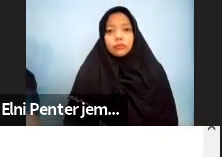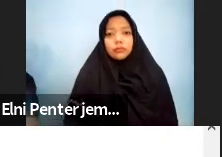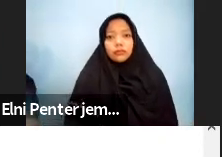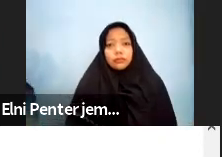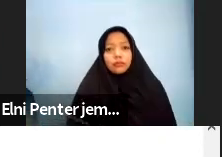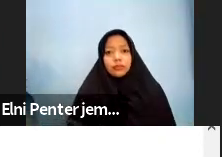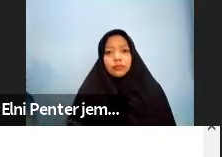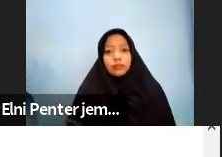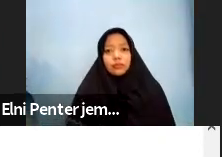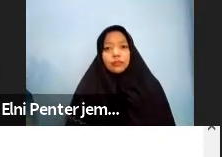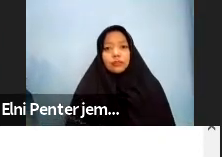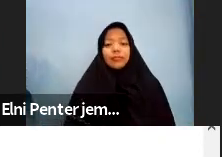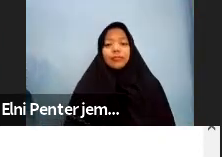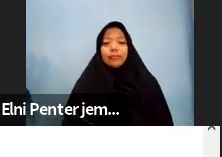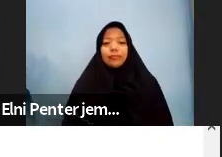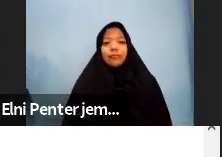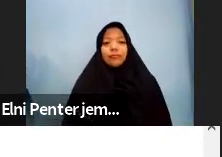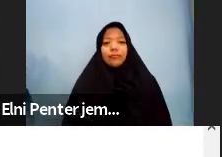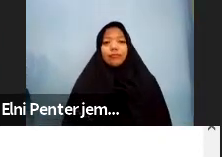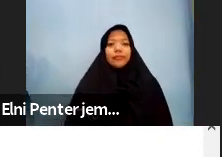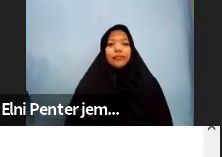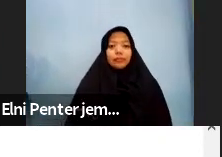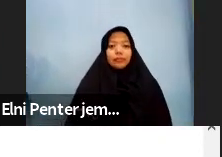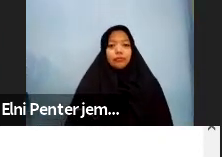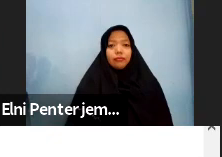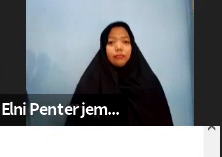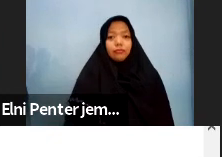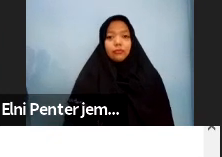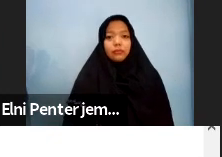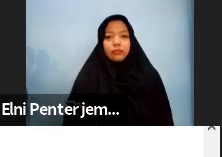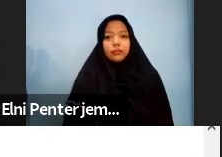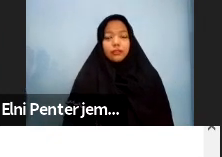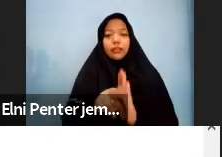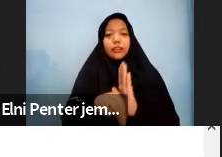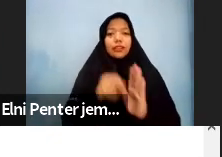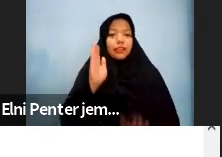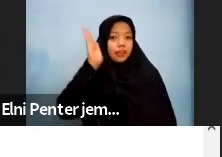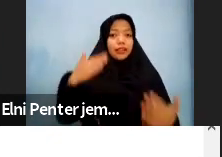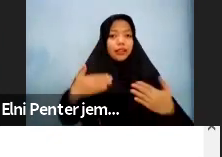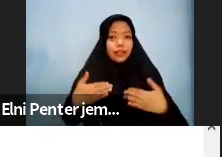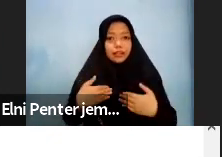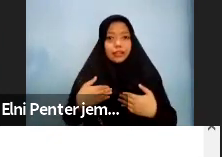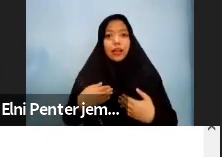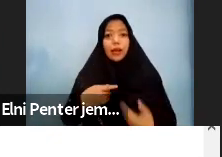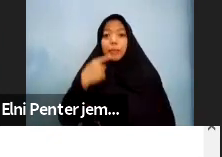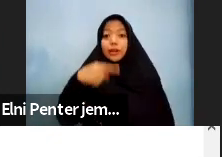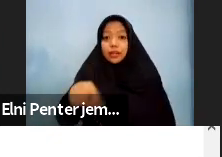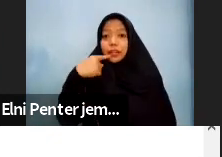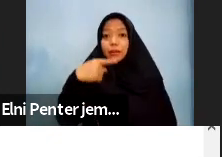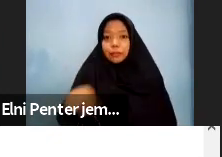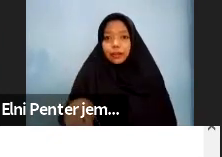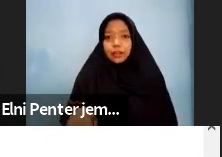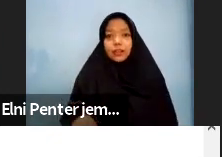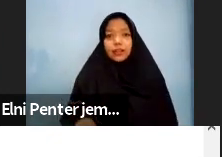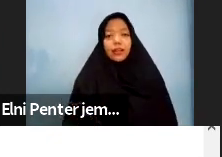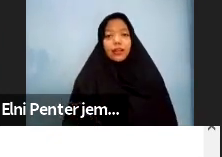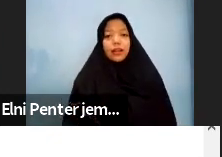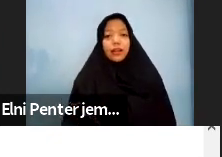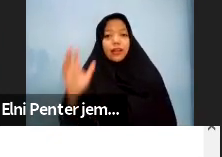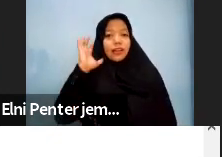nanti ada perintah-perintah dalam bentuk nyanyian jadi misalkan gelengkan kepala angkat bahu